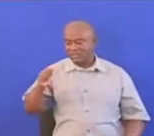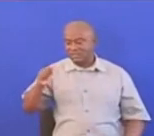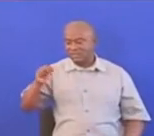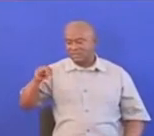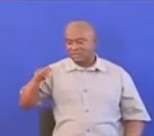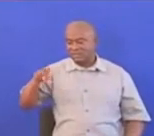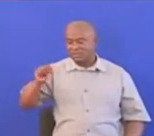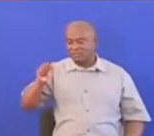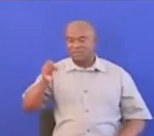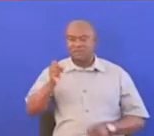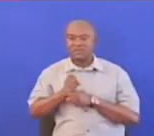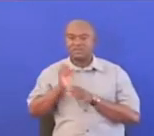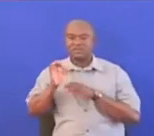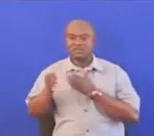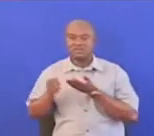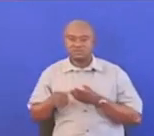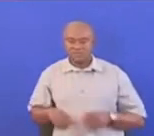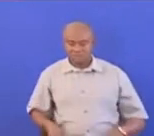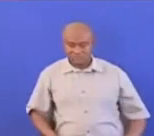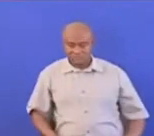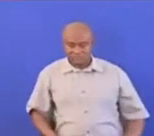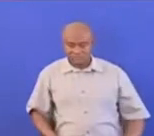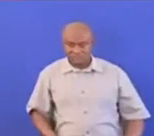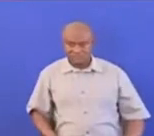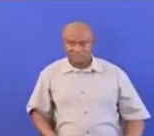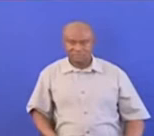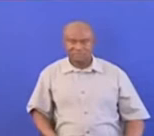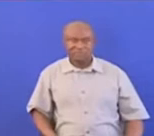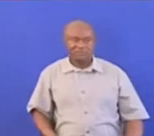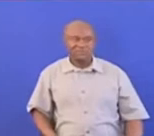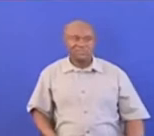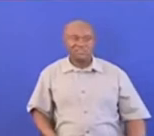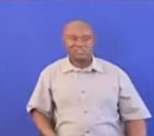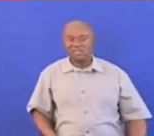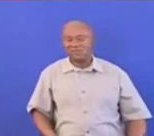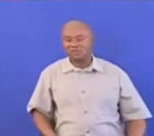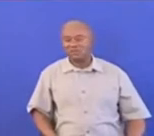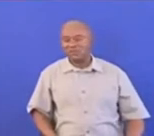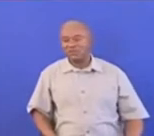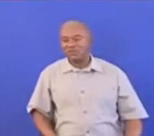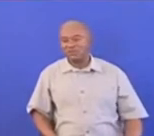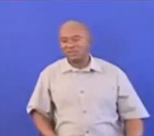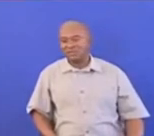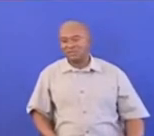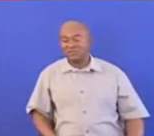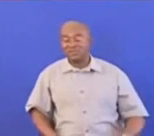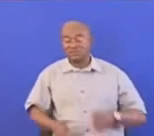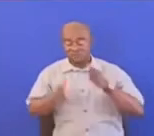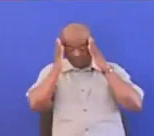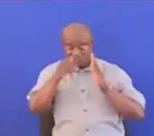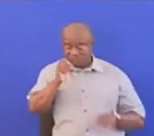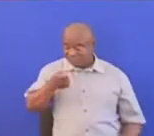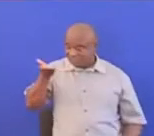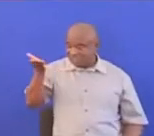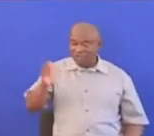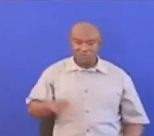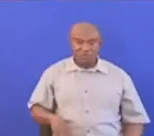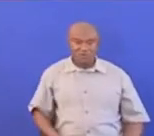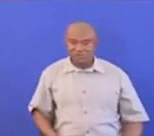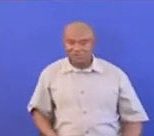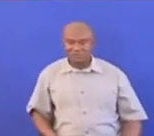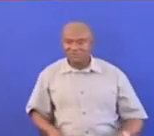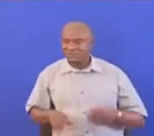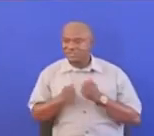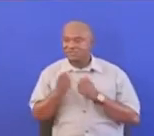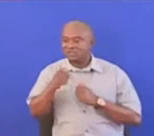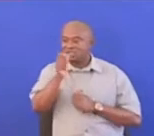kufanya. Wanatambua nafasi ya kazi ambayo mmewapa. Ni sema tu Mheshimiwa Spika kwamba hili swala